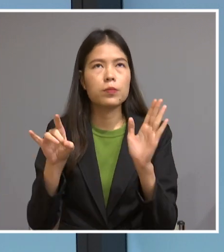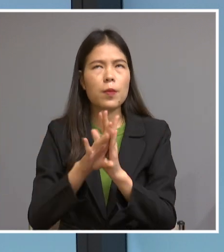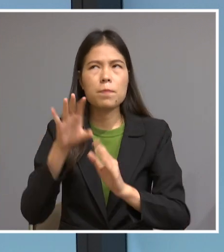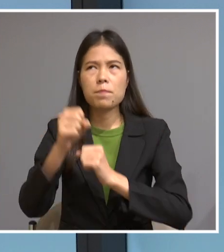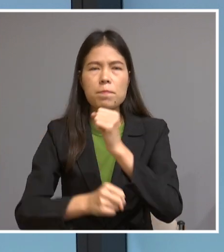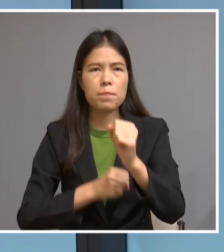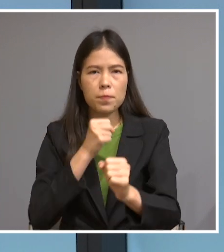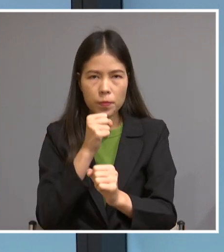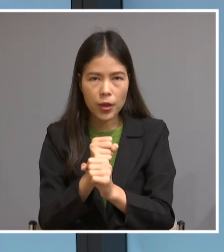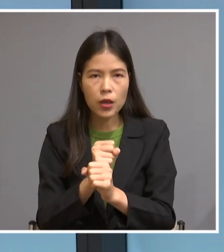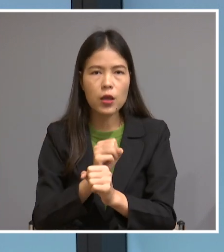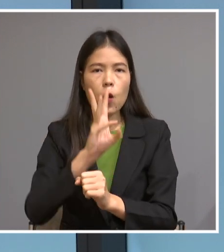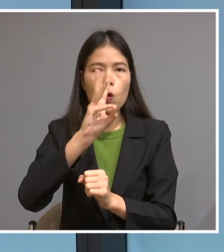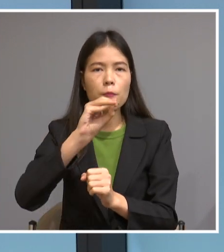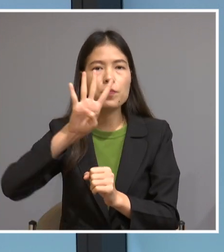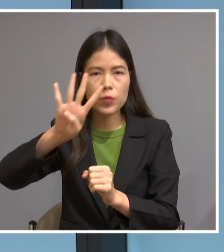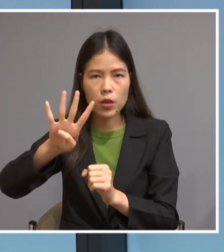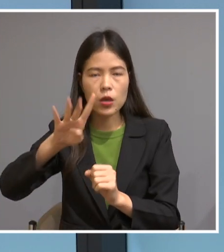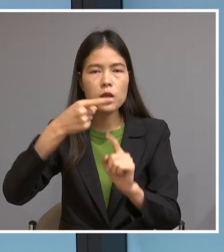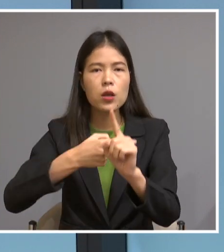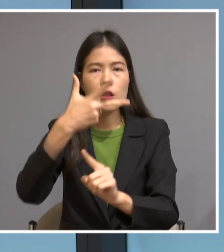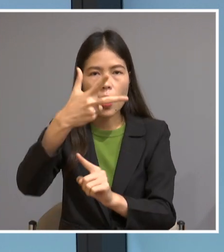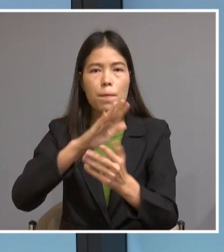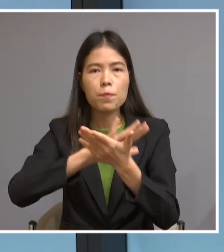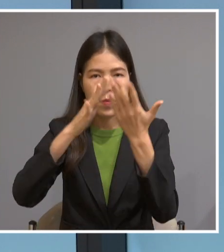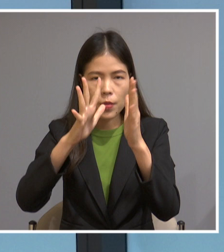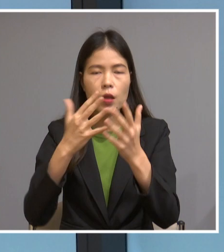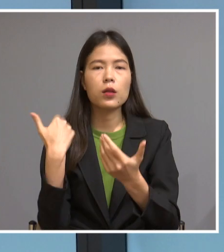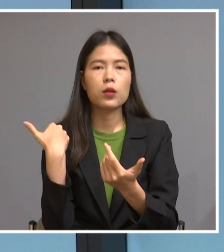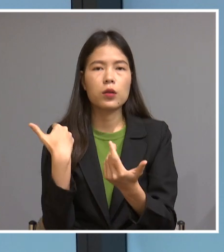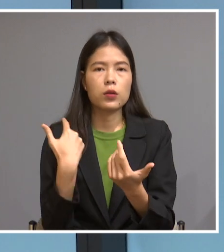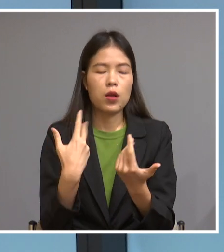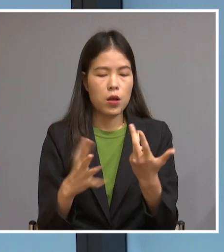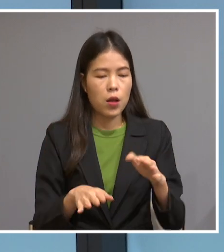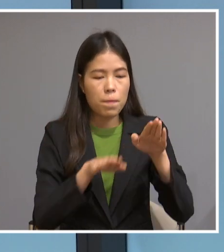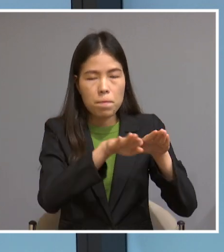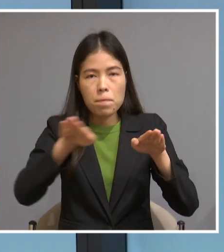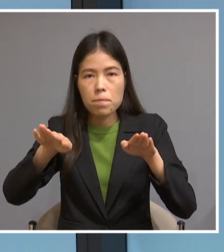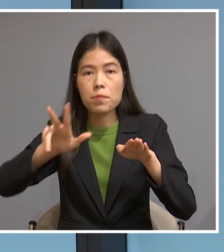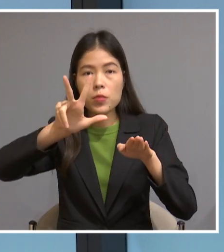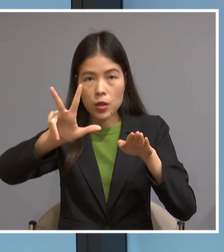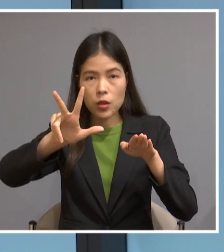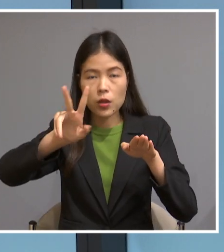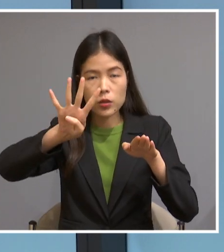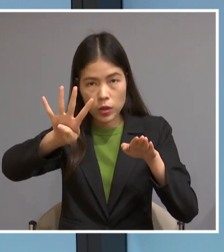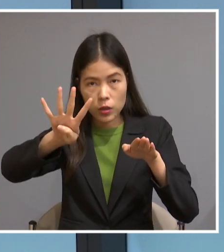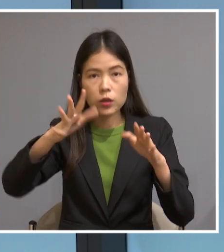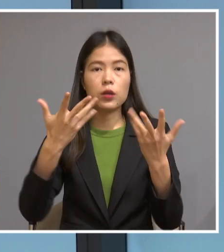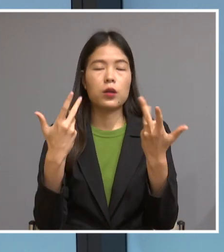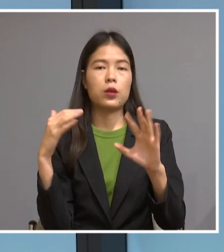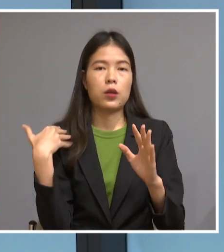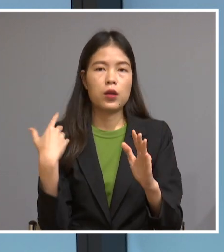จากผลการออกแบบไว้ก็คือจะเป็ขนาด 4 ๆ้องจราจรไว้สองเส้น thangคือเส้นแรกกคือ